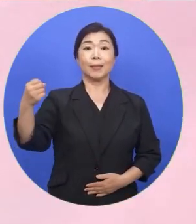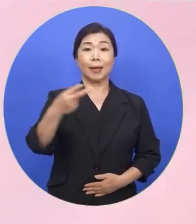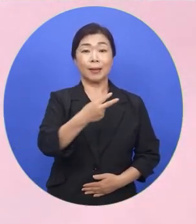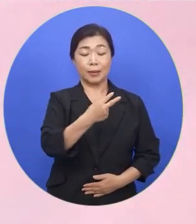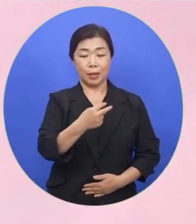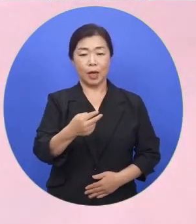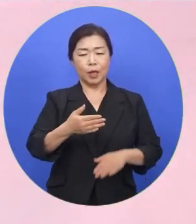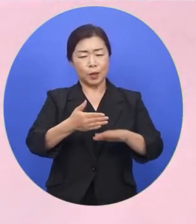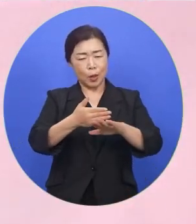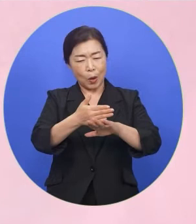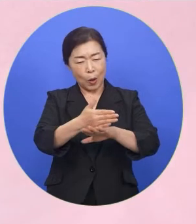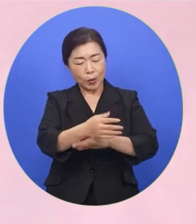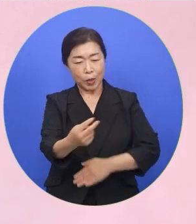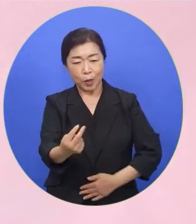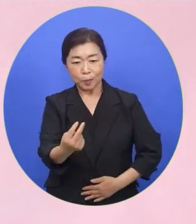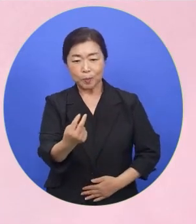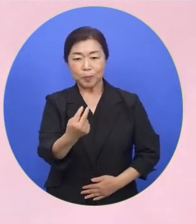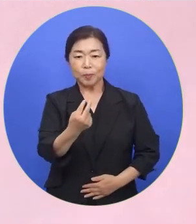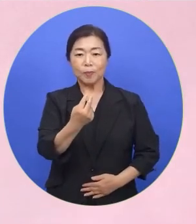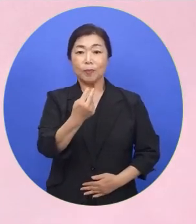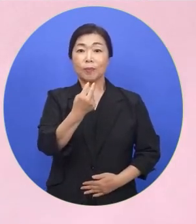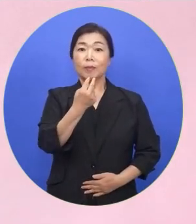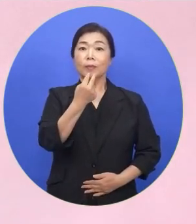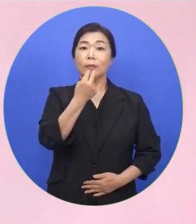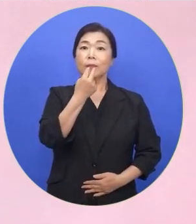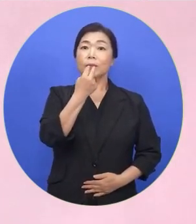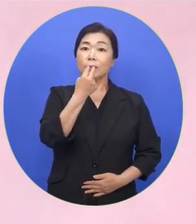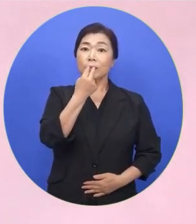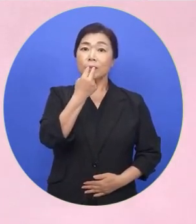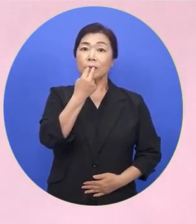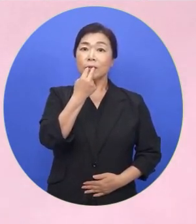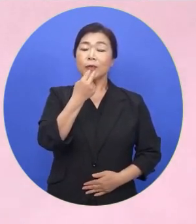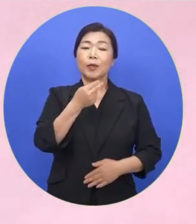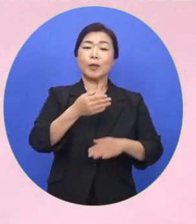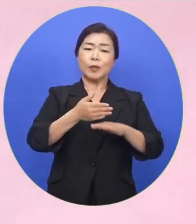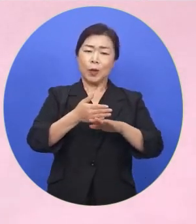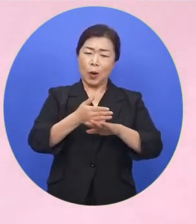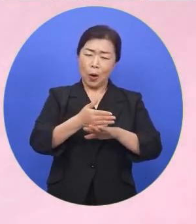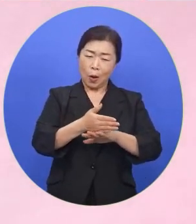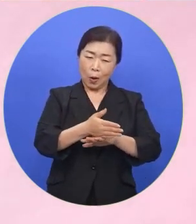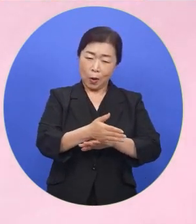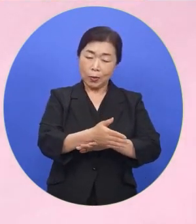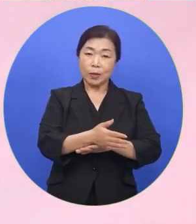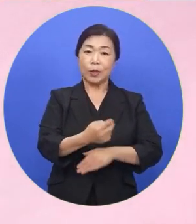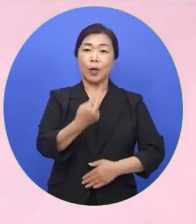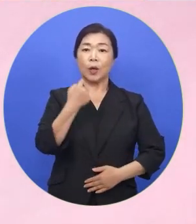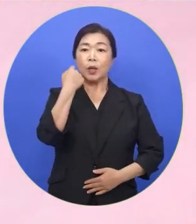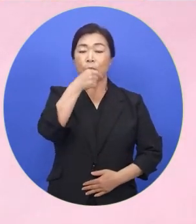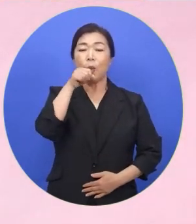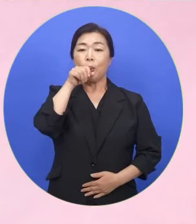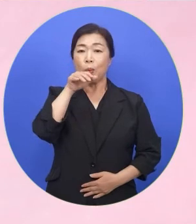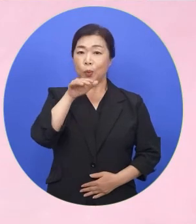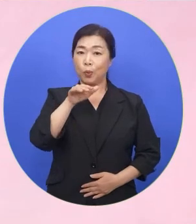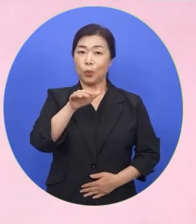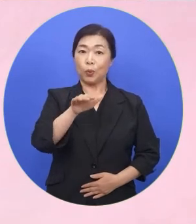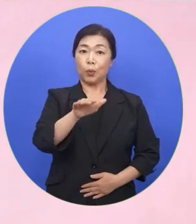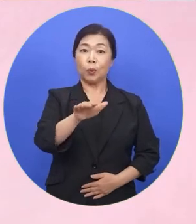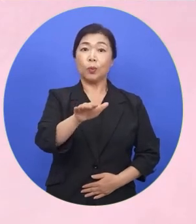다시 천천히 코로 숨을 들이쉬고 천천히 입으로 숨을